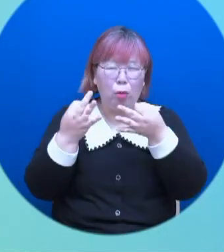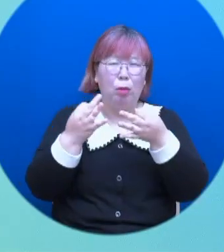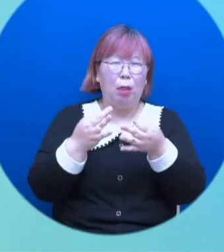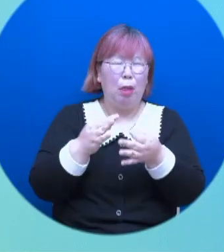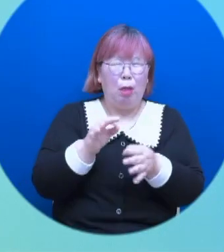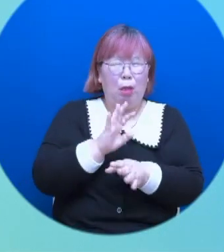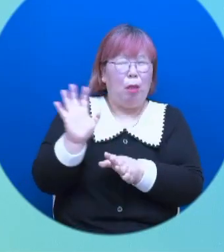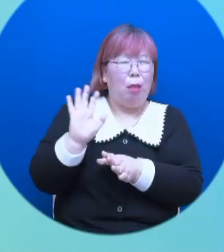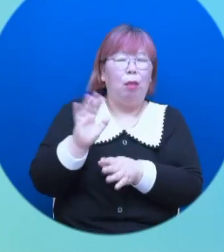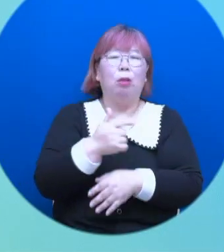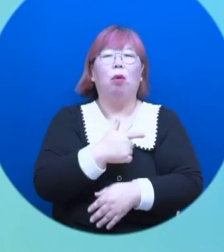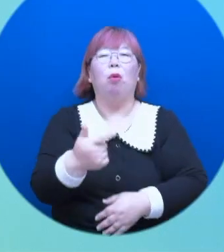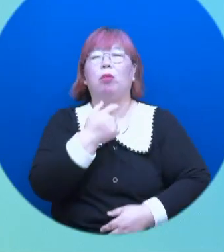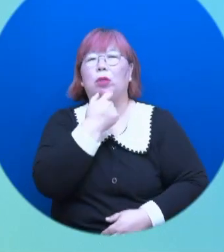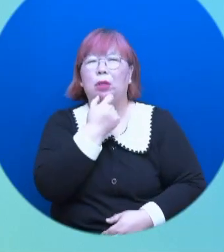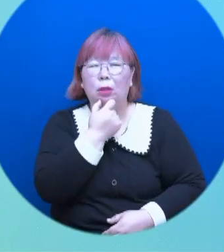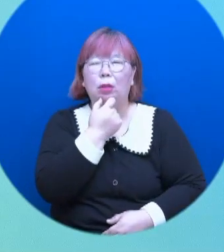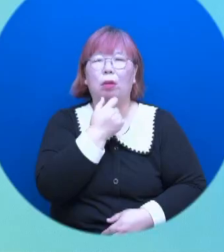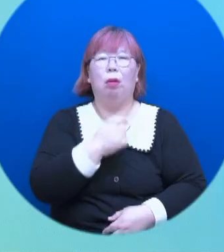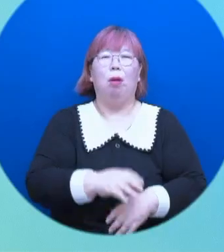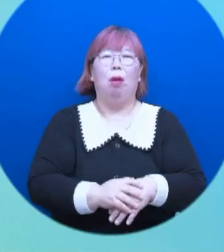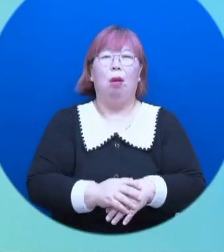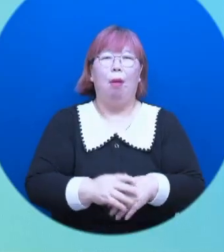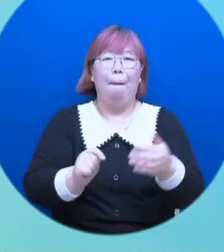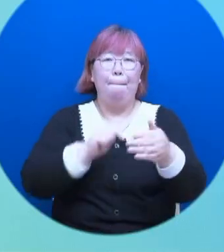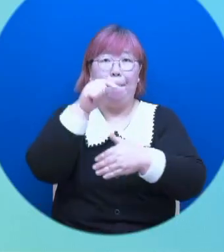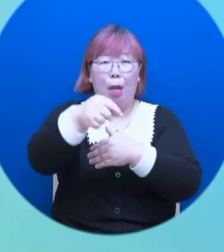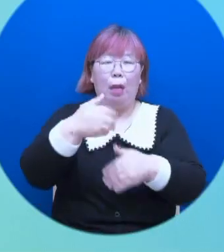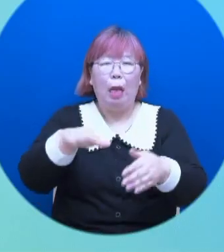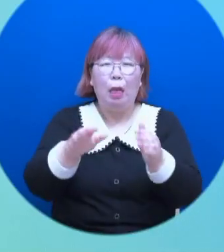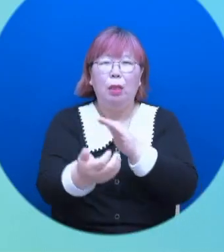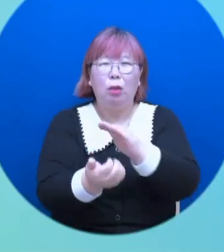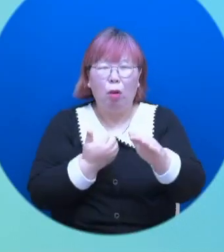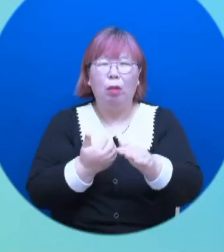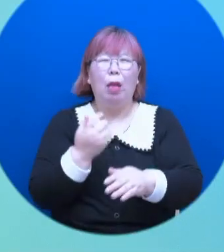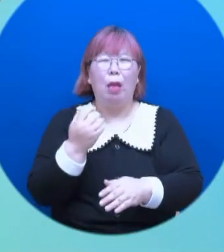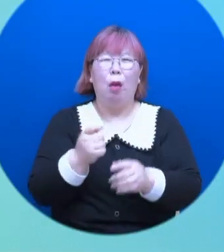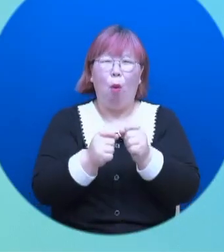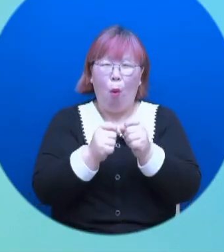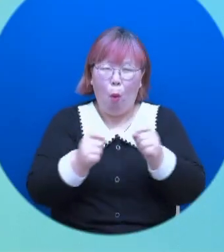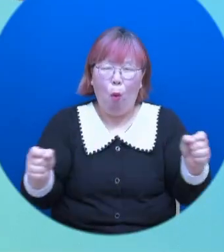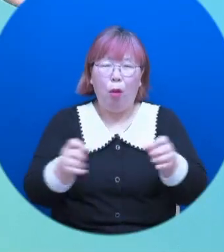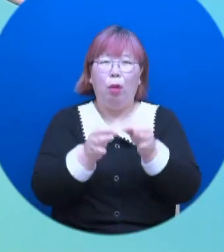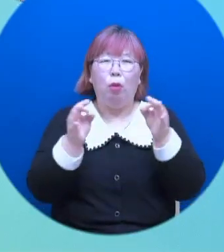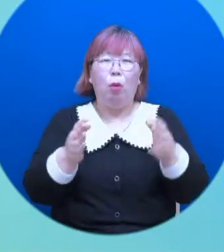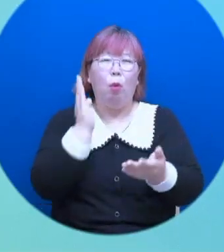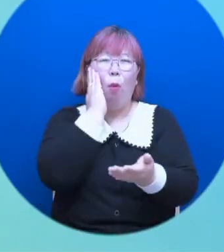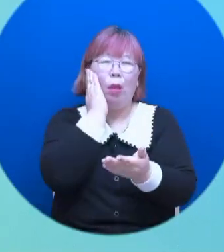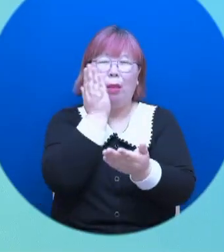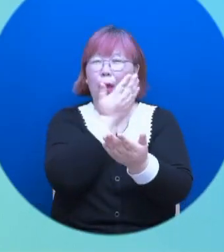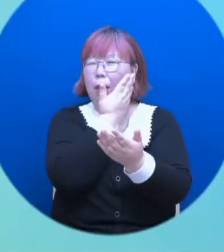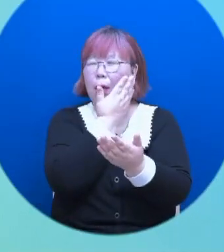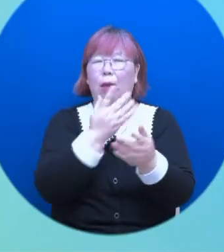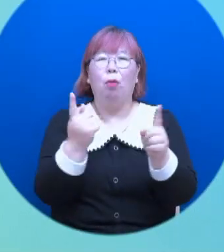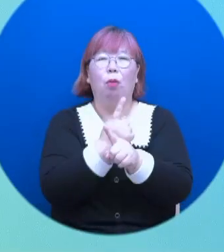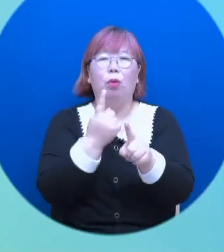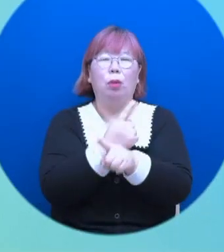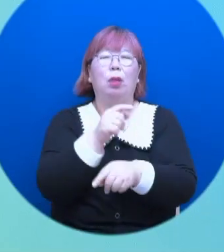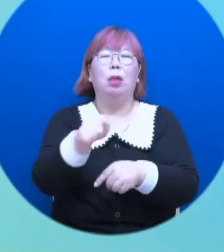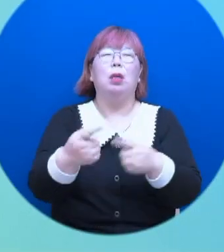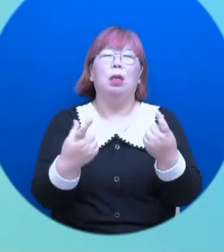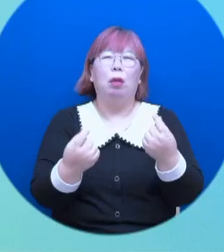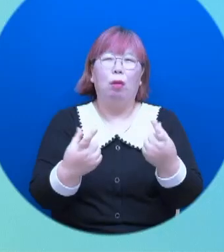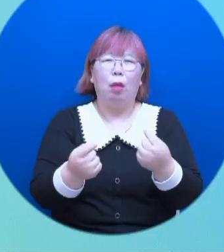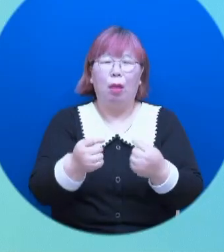나갈 때면 몇 시간씩 화장을 고치고 또 고칩니다. 생각보다 많은 사람들이 이 증후군으로